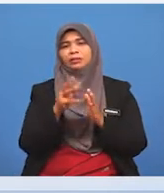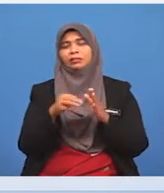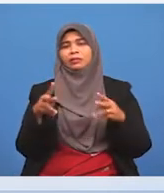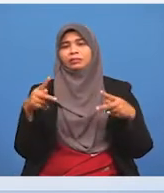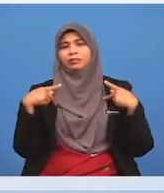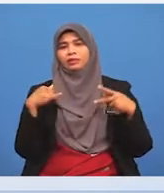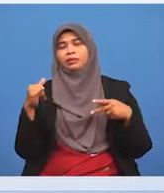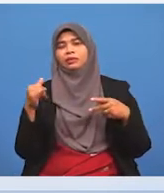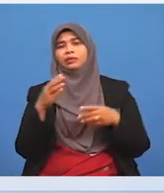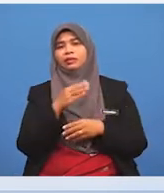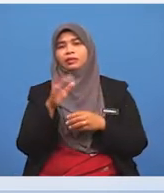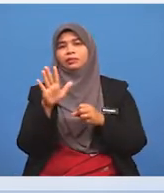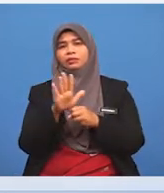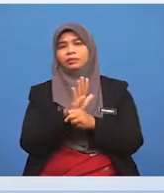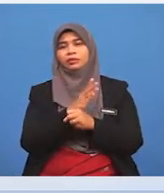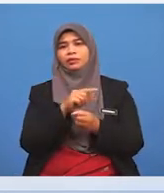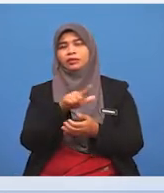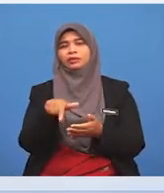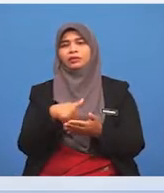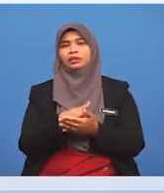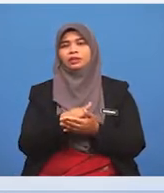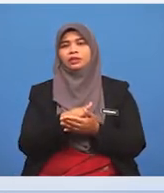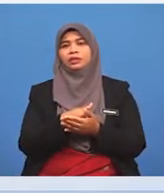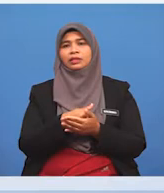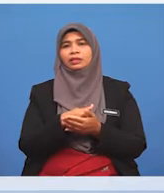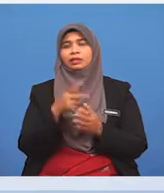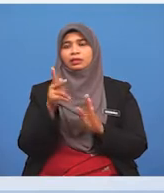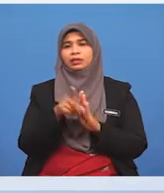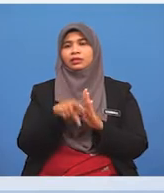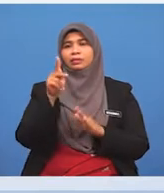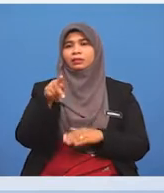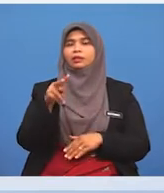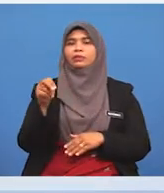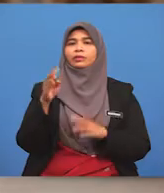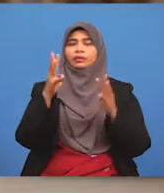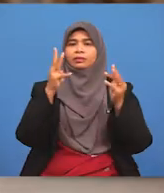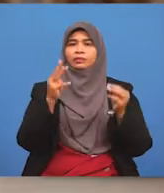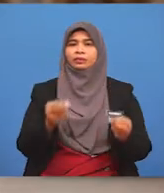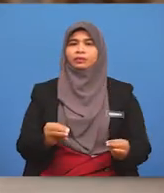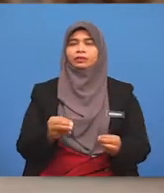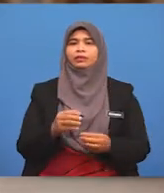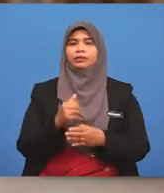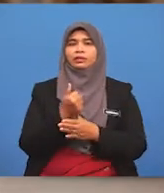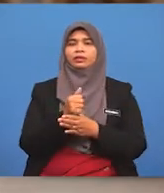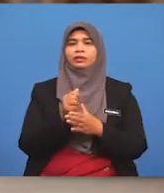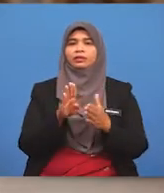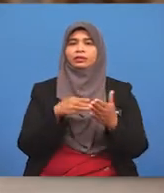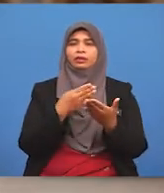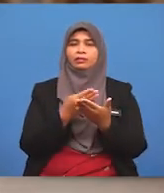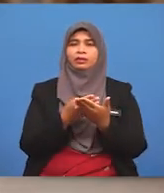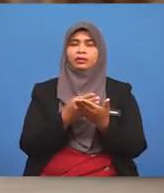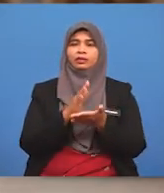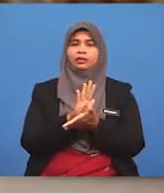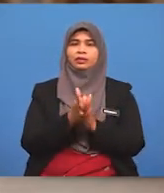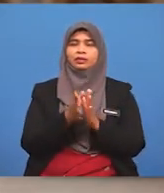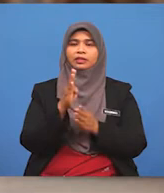mempunyai dan memenuhi segala aneka keperluan manusia. Antara hikmat kejadian bumi